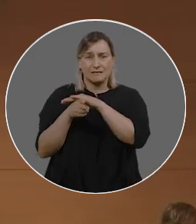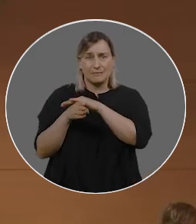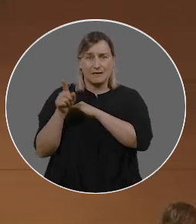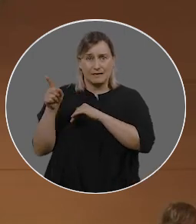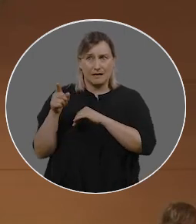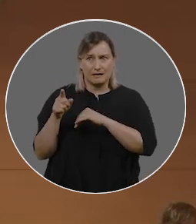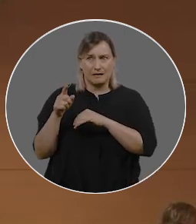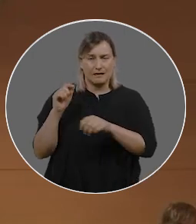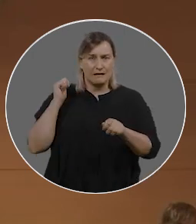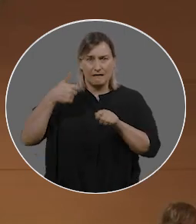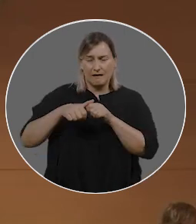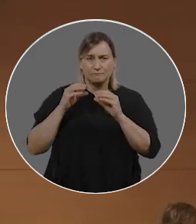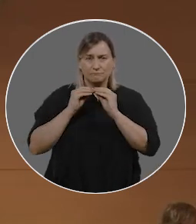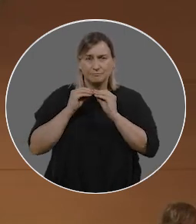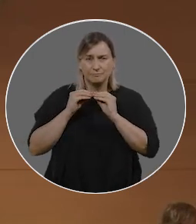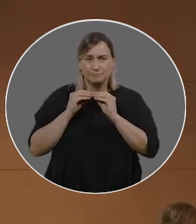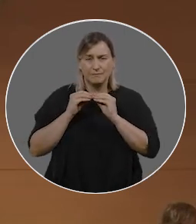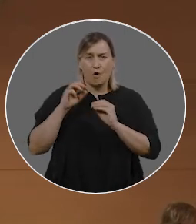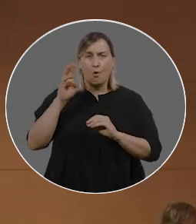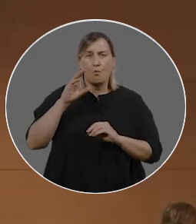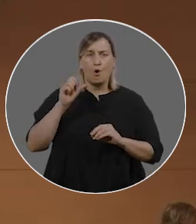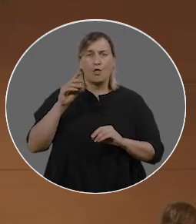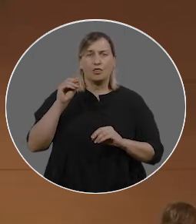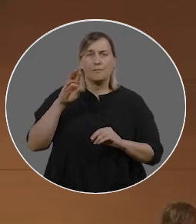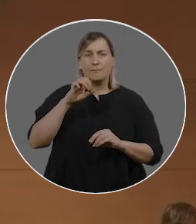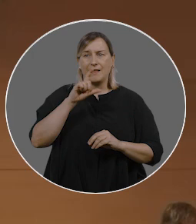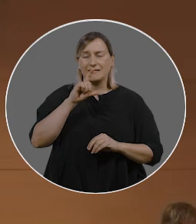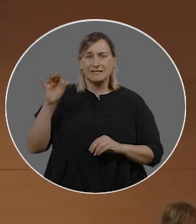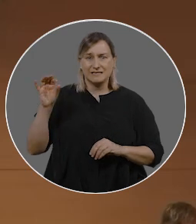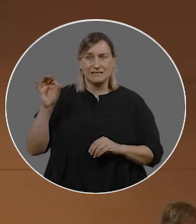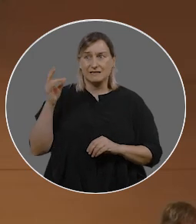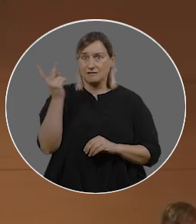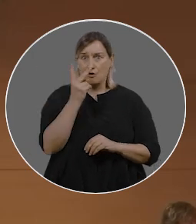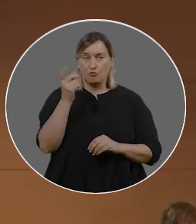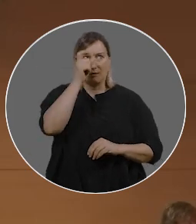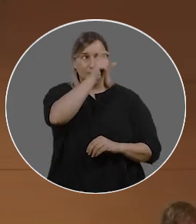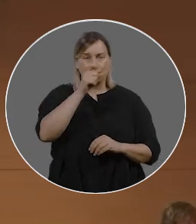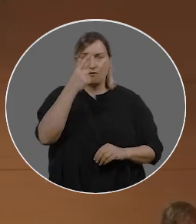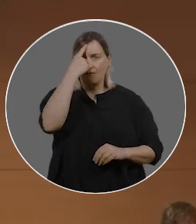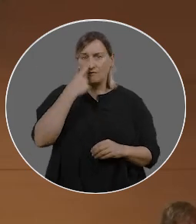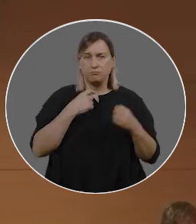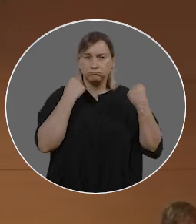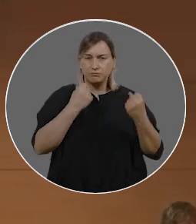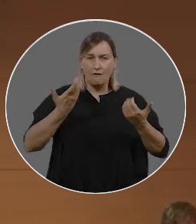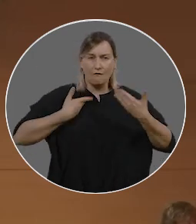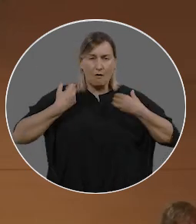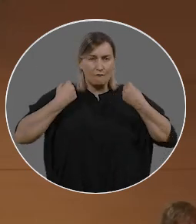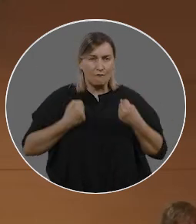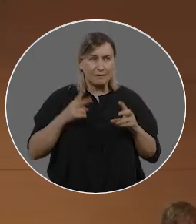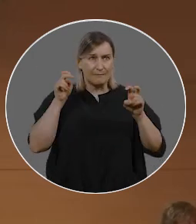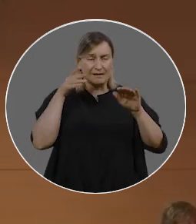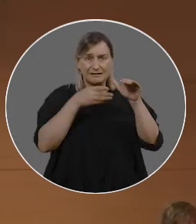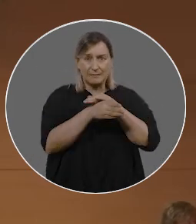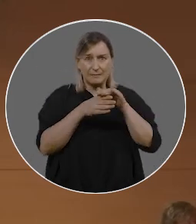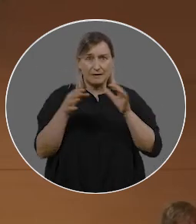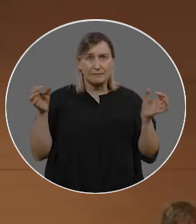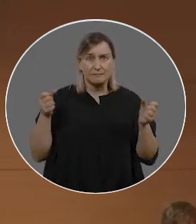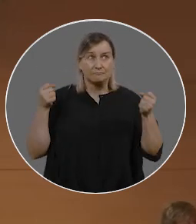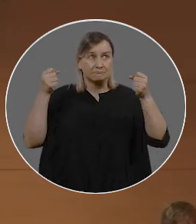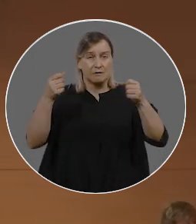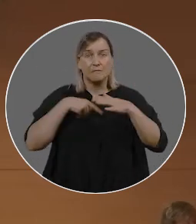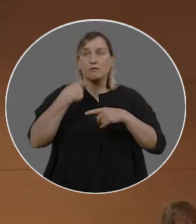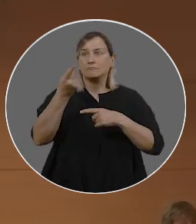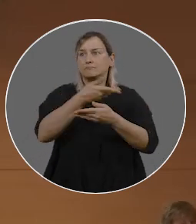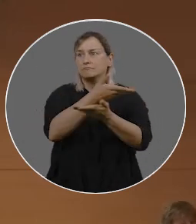amb accessibilitat i sap un munt de WordPress i un munt d'accessibilitat. Vull dir que som tres persones amb un perfil molt format en aquest àmbit, però